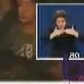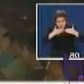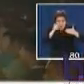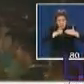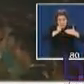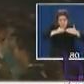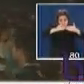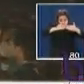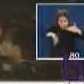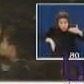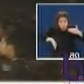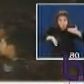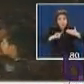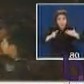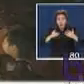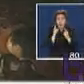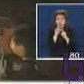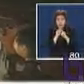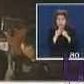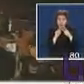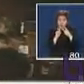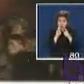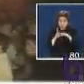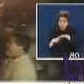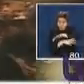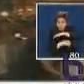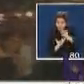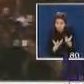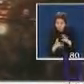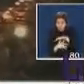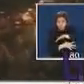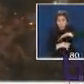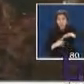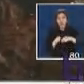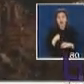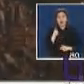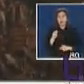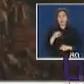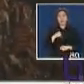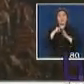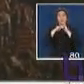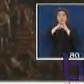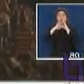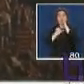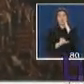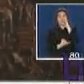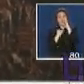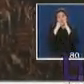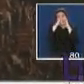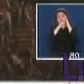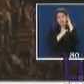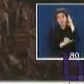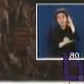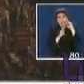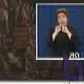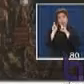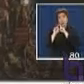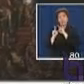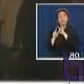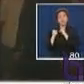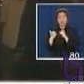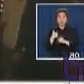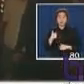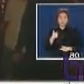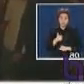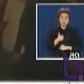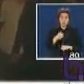ำและฉวยโอกาสในการขโมยทรัพย์สินของประชาชนก็ขอให้ผู้ว่าราชการจังหวัดทุกจังหวัดที่เกี่ยวข้องต้อง